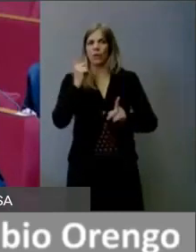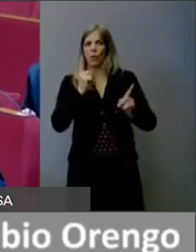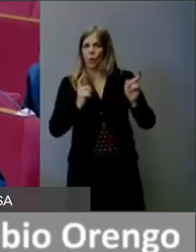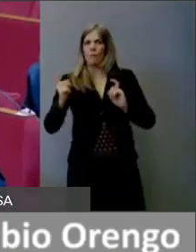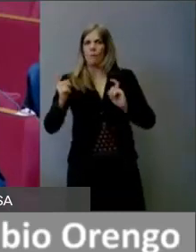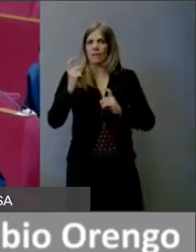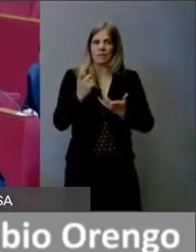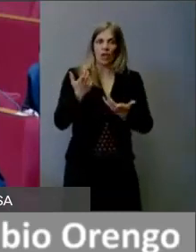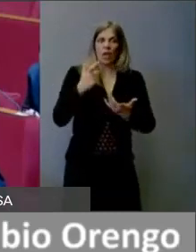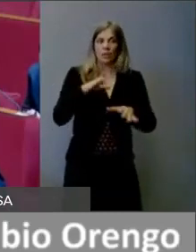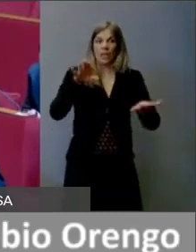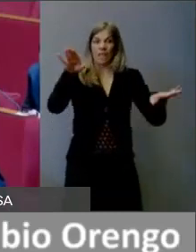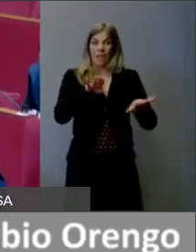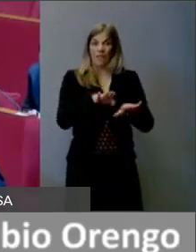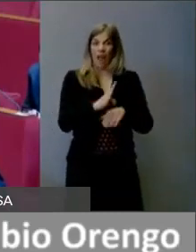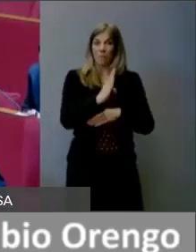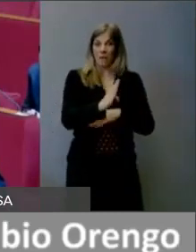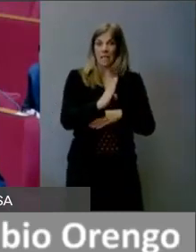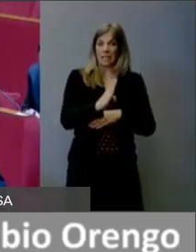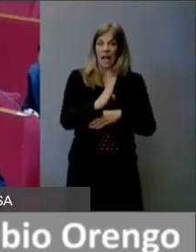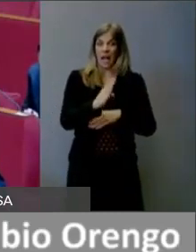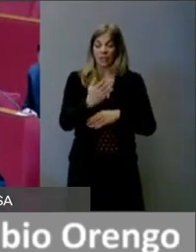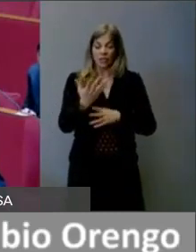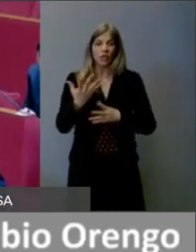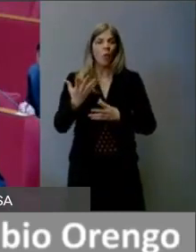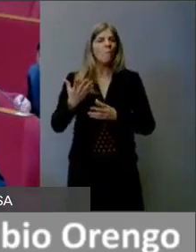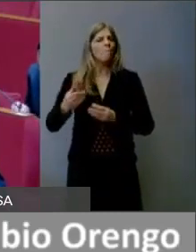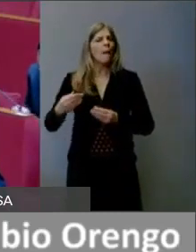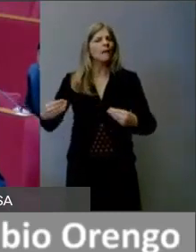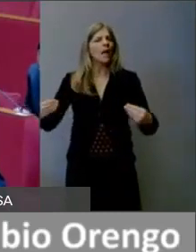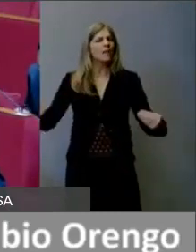di ulteriori